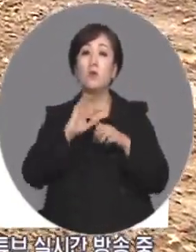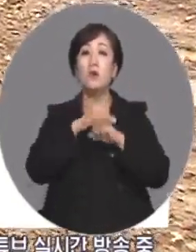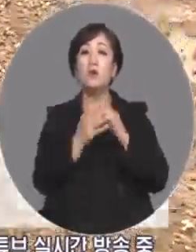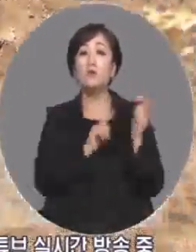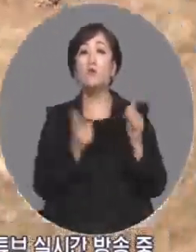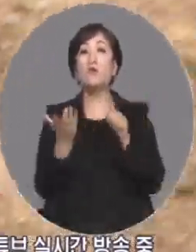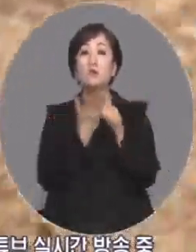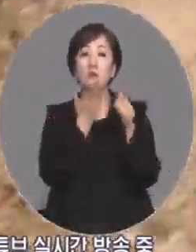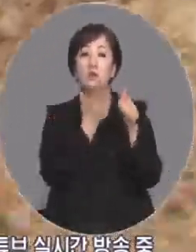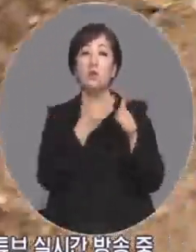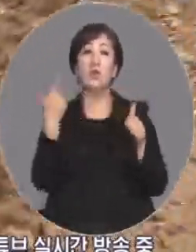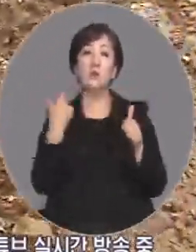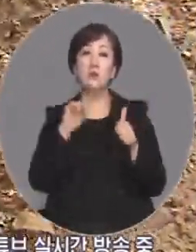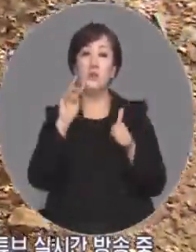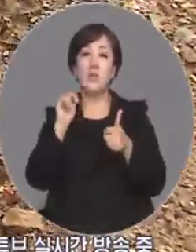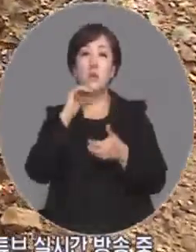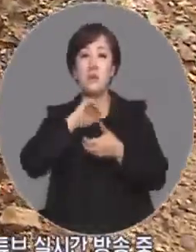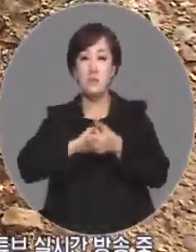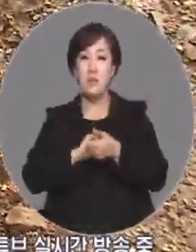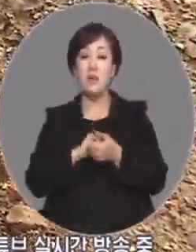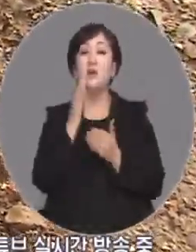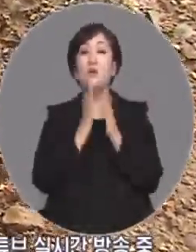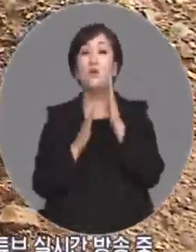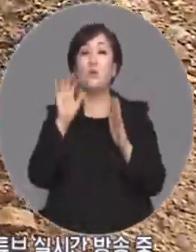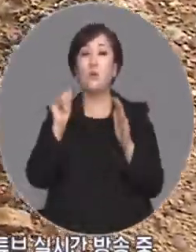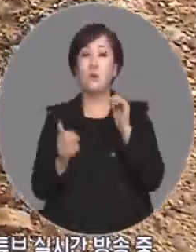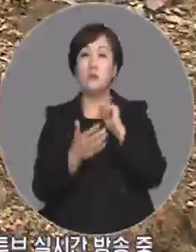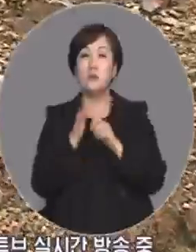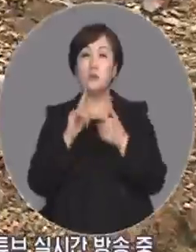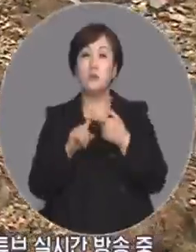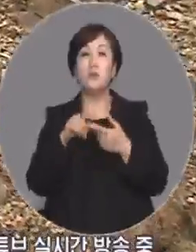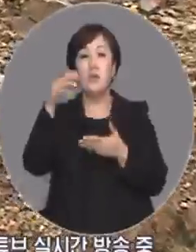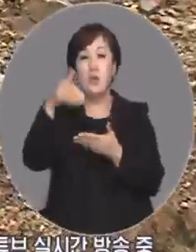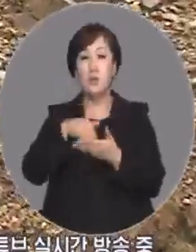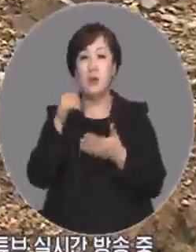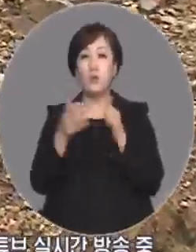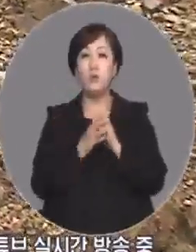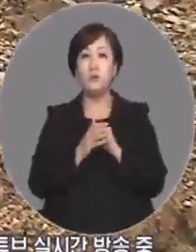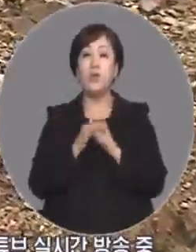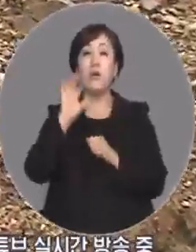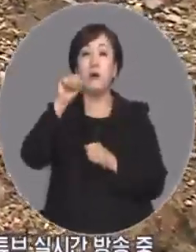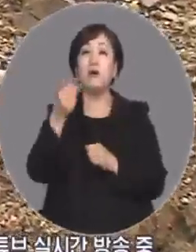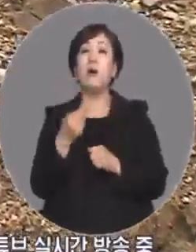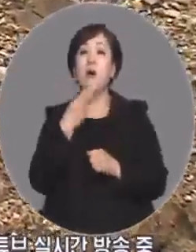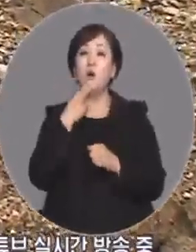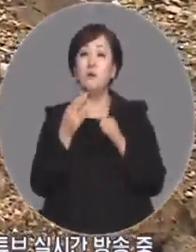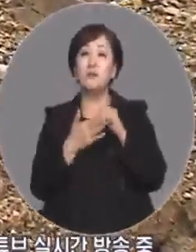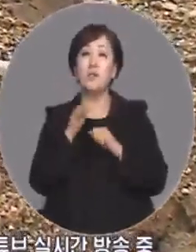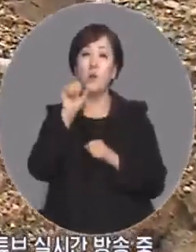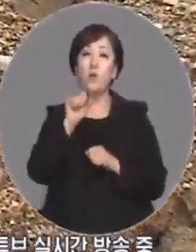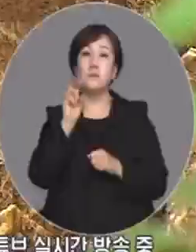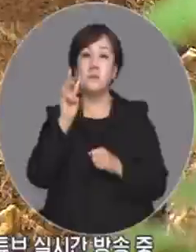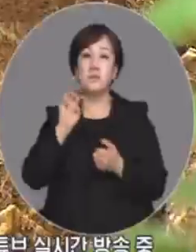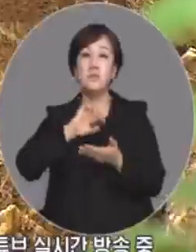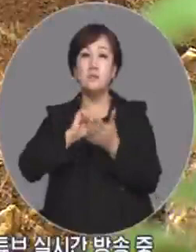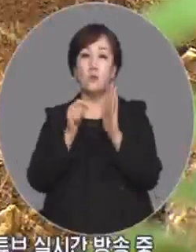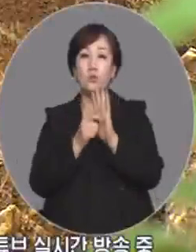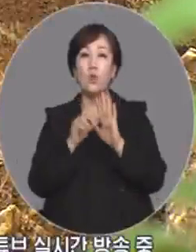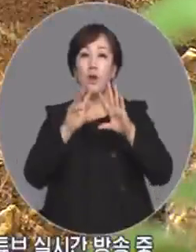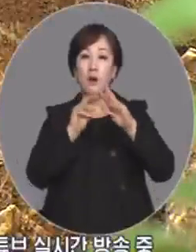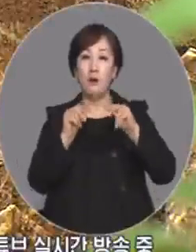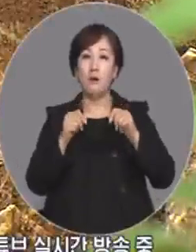용도의 6,000제곱미터 개발 제한 구역. 개발 제한 구역에서는 허가나 신고 없이 50cm 이상의